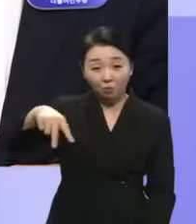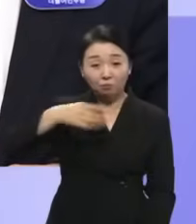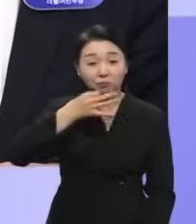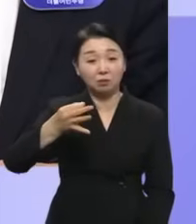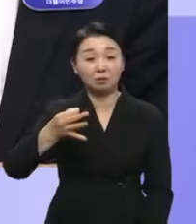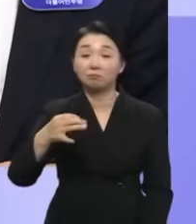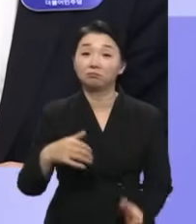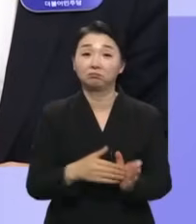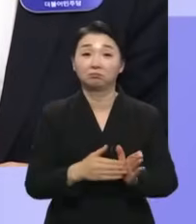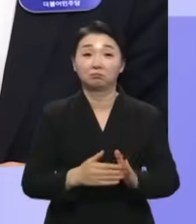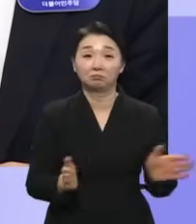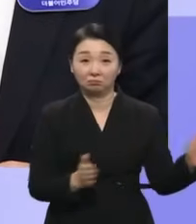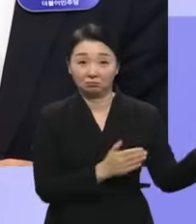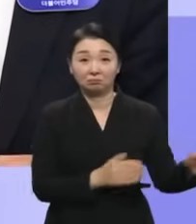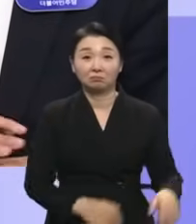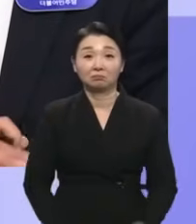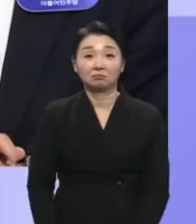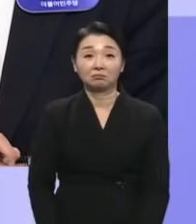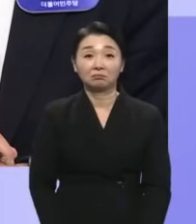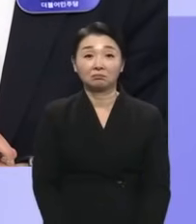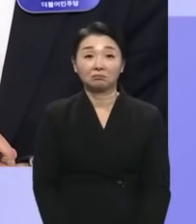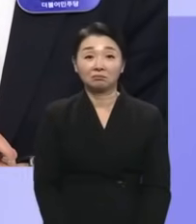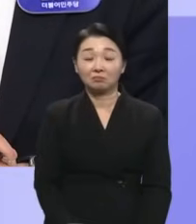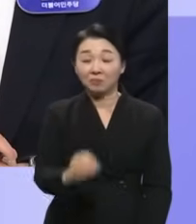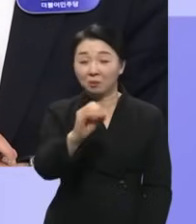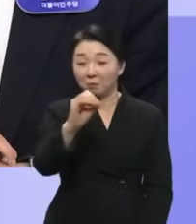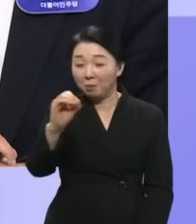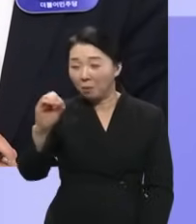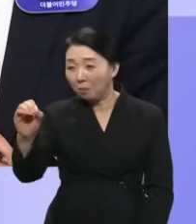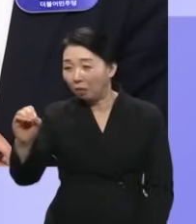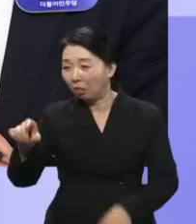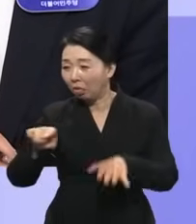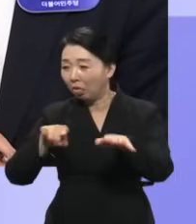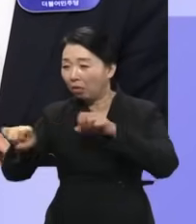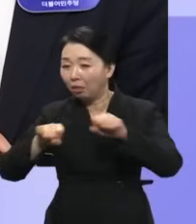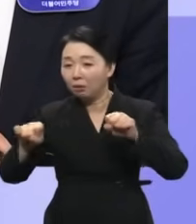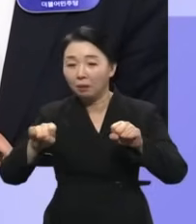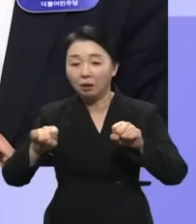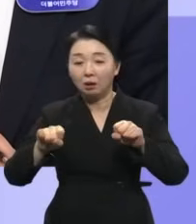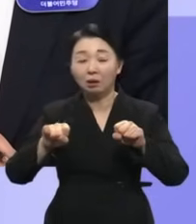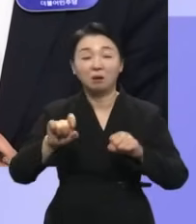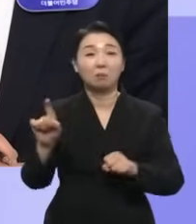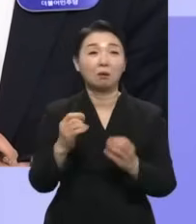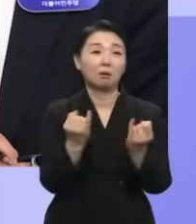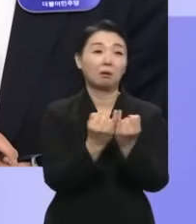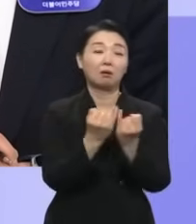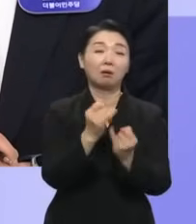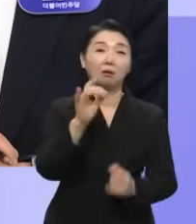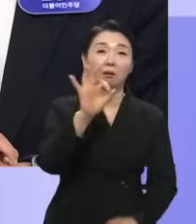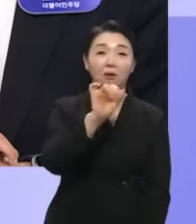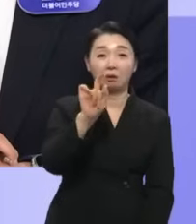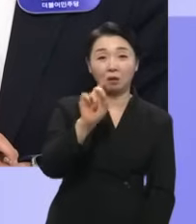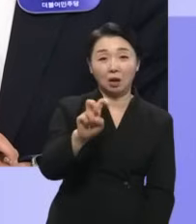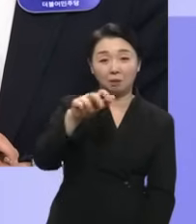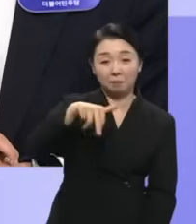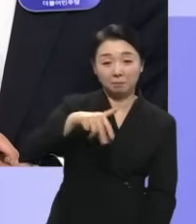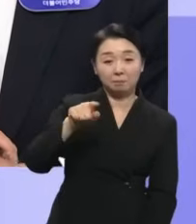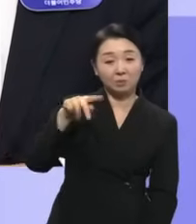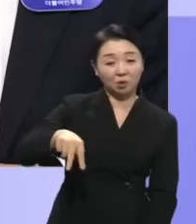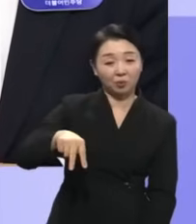것일뿐입니다네 그까 땡땡이 설친 다의 땡땡은 암컷이란 표현이었습니다 어 민주당에서도